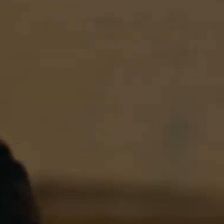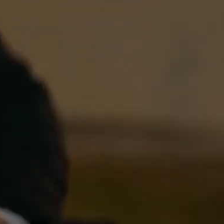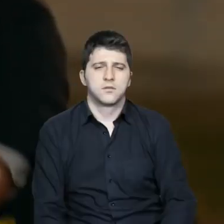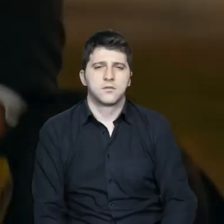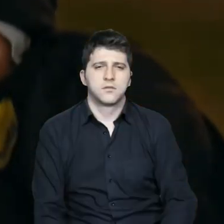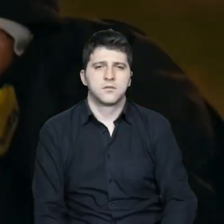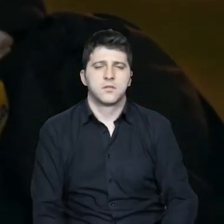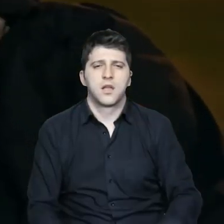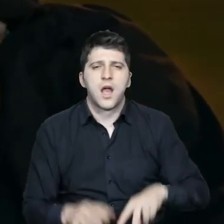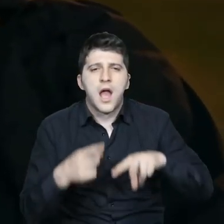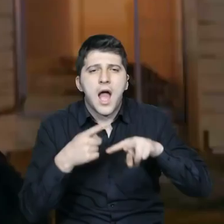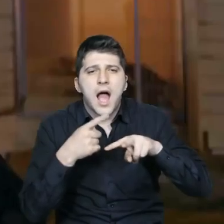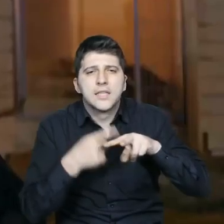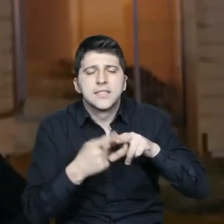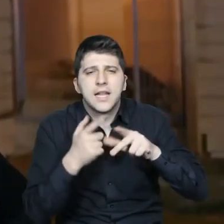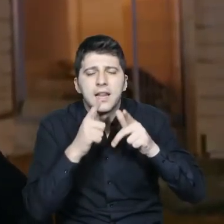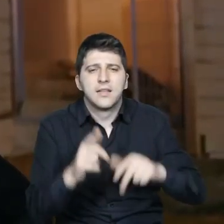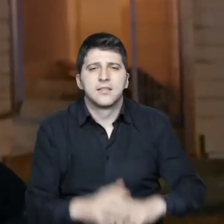Asil!